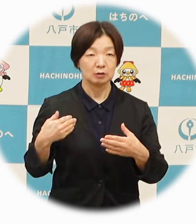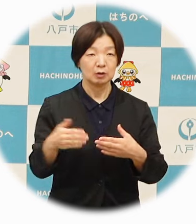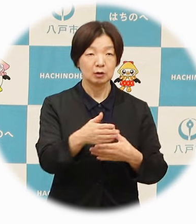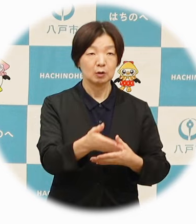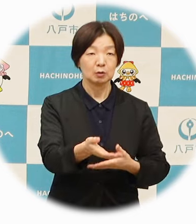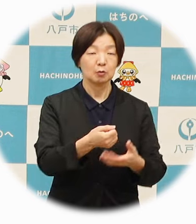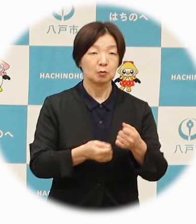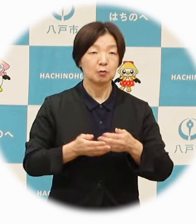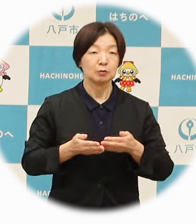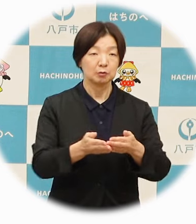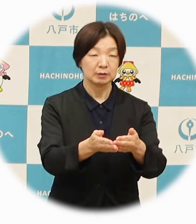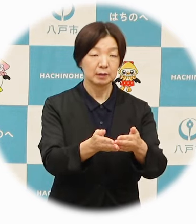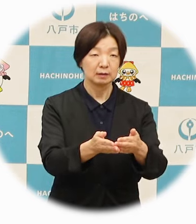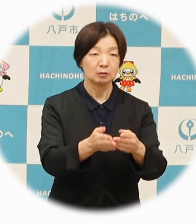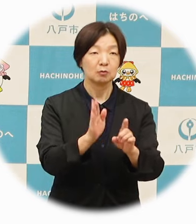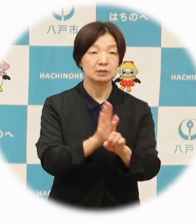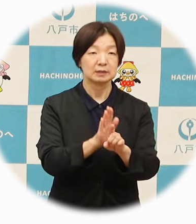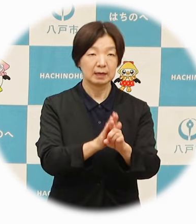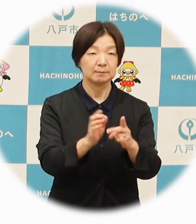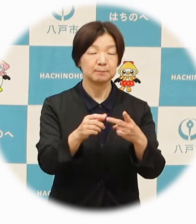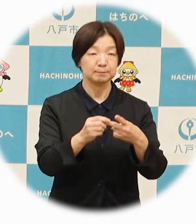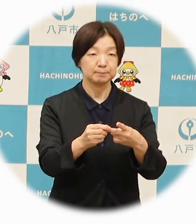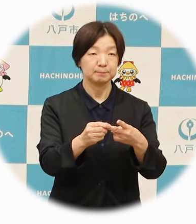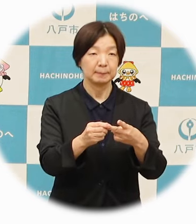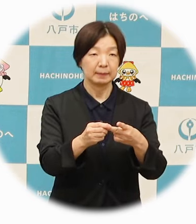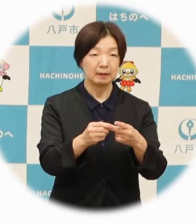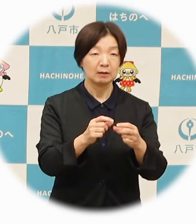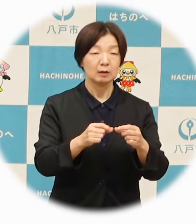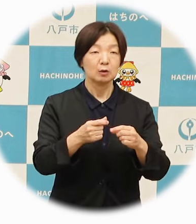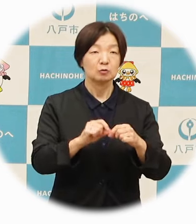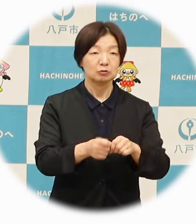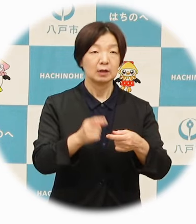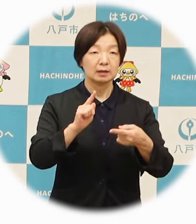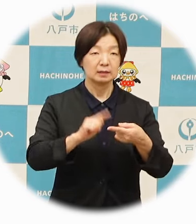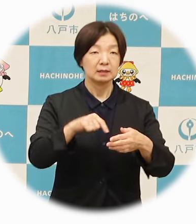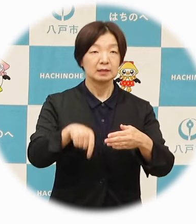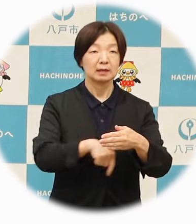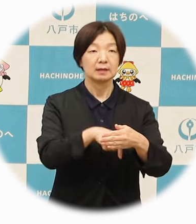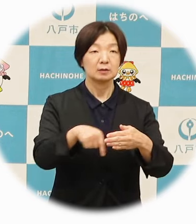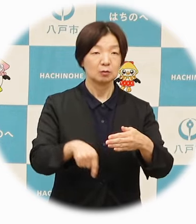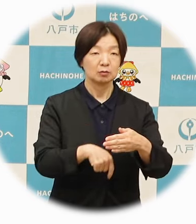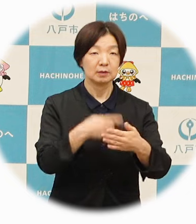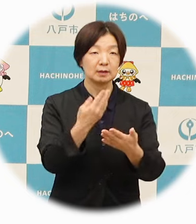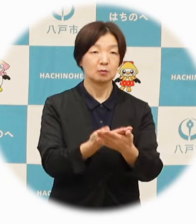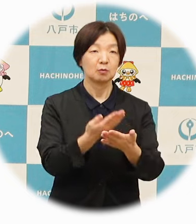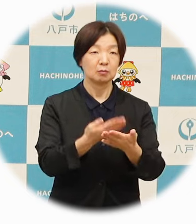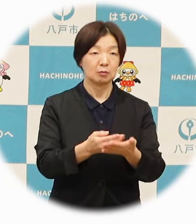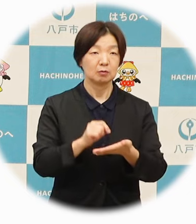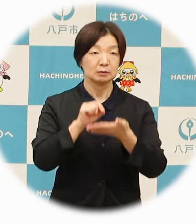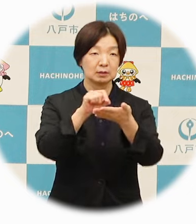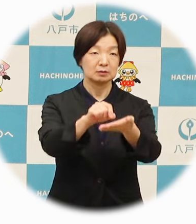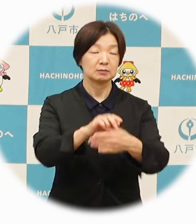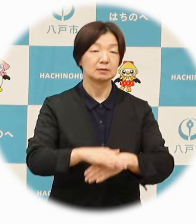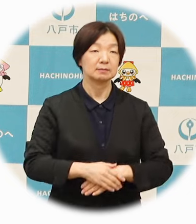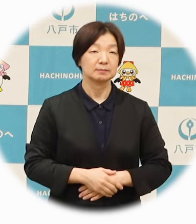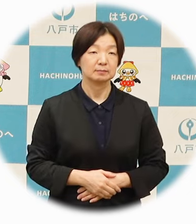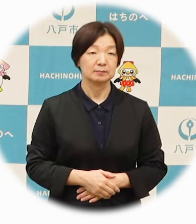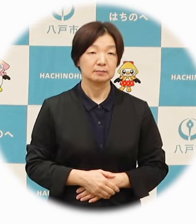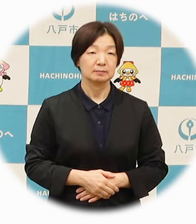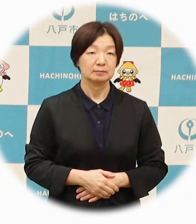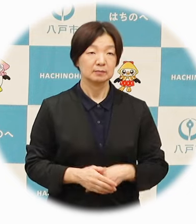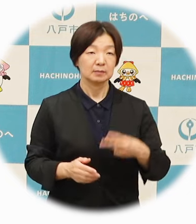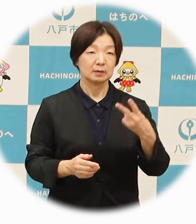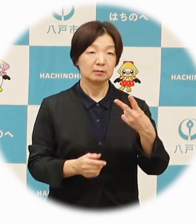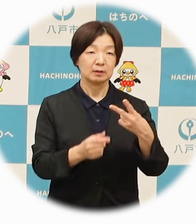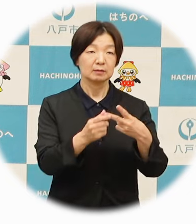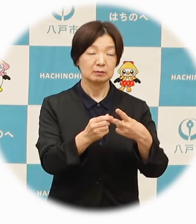支援についての通り、より具体的な内容に変えて要望するものであります。2つ